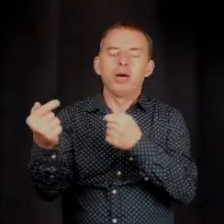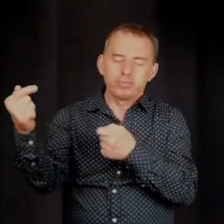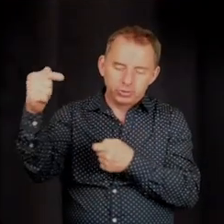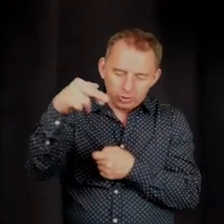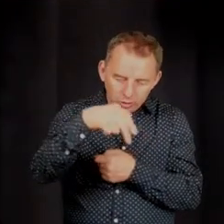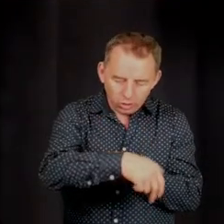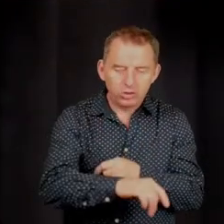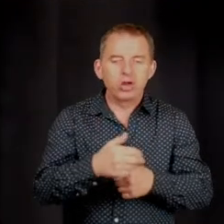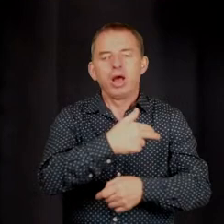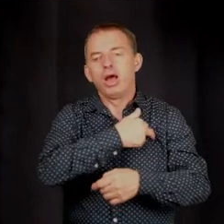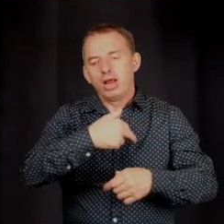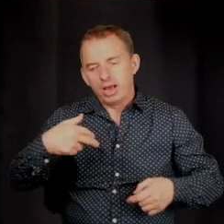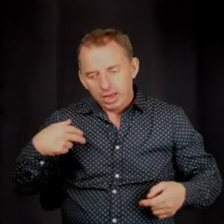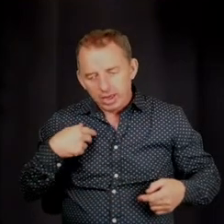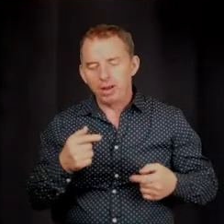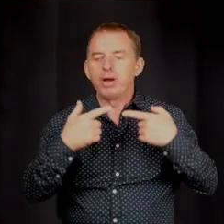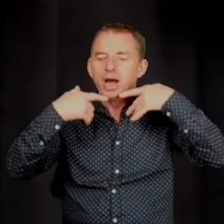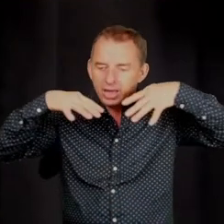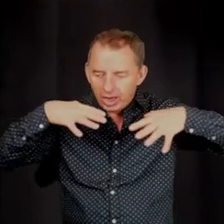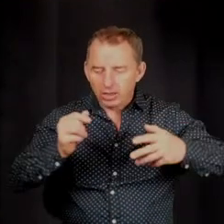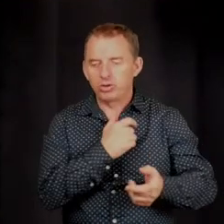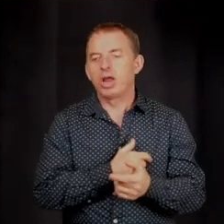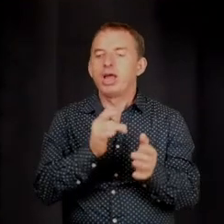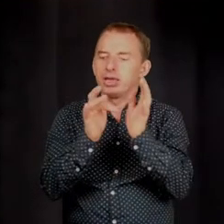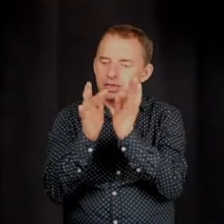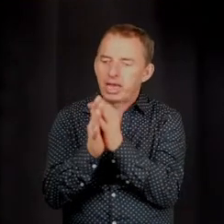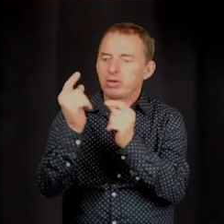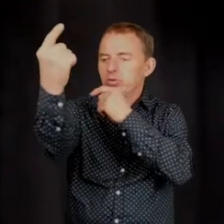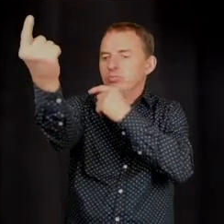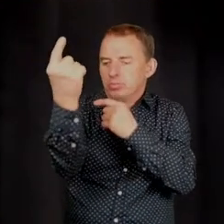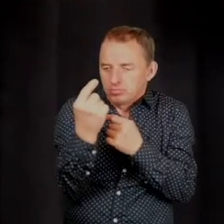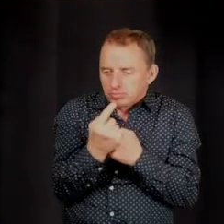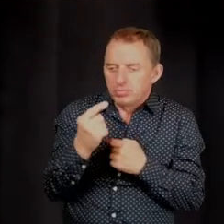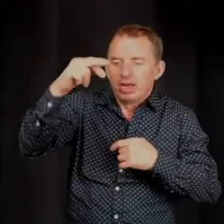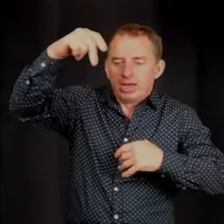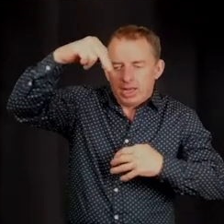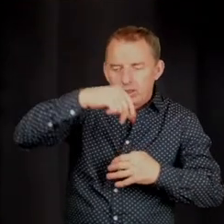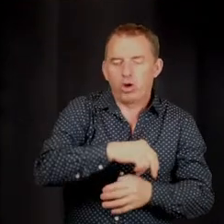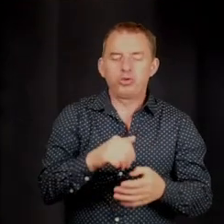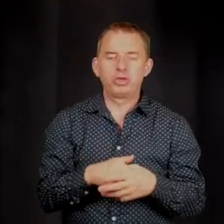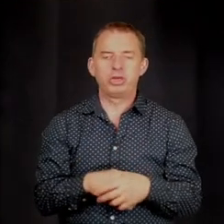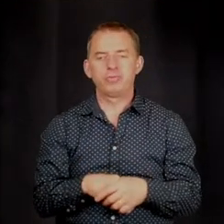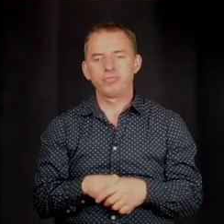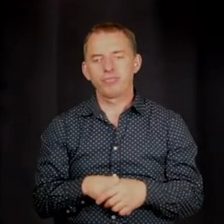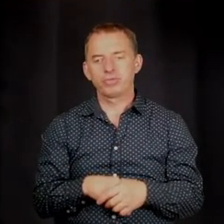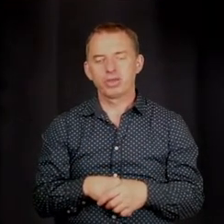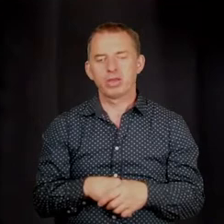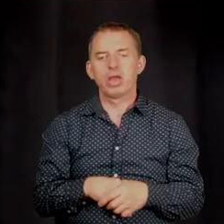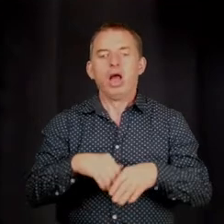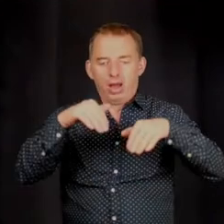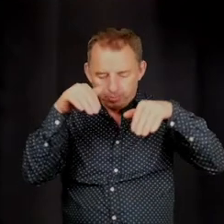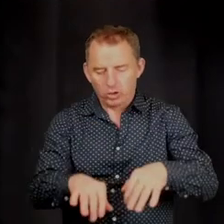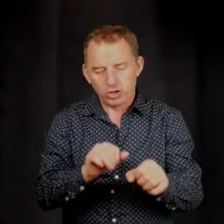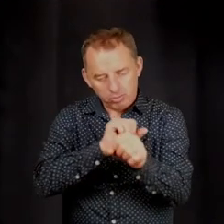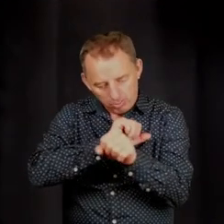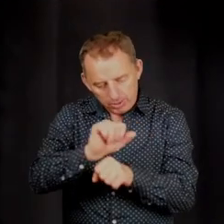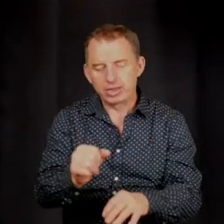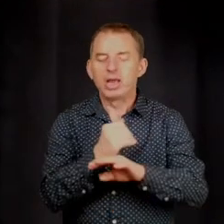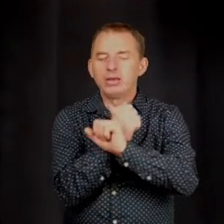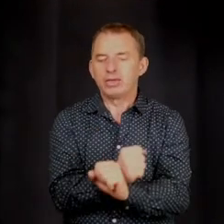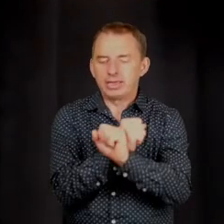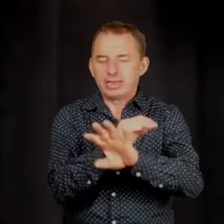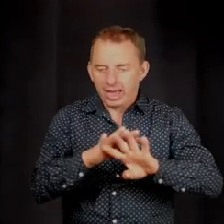radość naszemu sercu. Jezus nadchodzi. We may be prisoners in a foreign land. Możemy być jeńcami